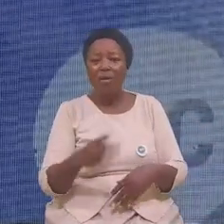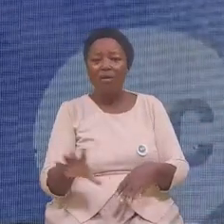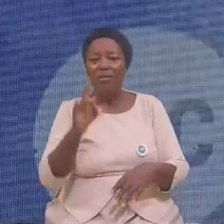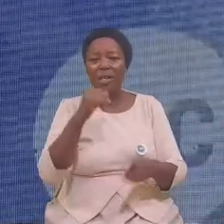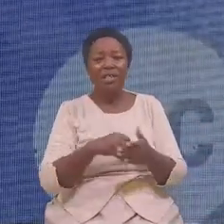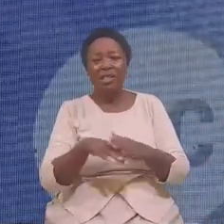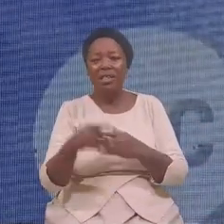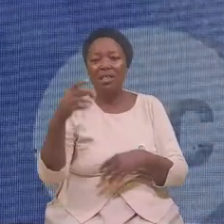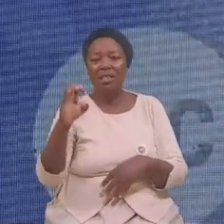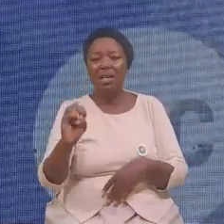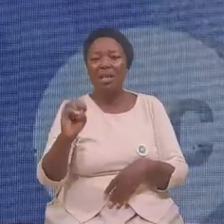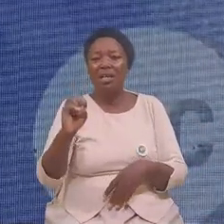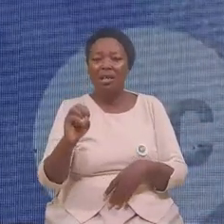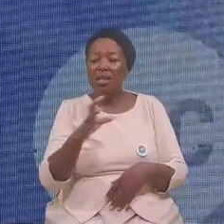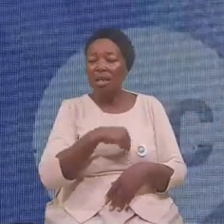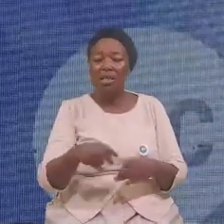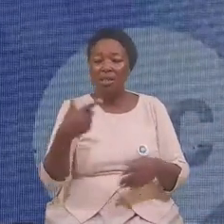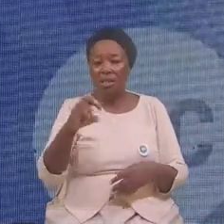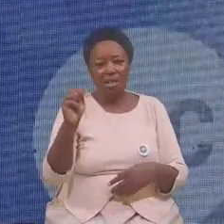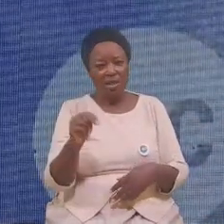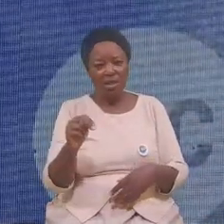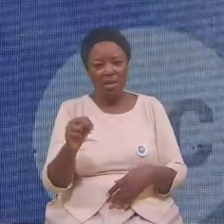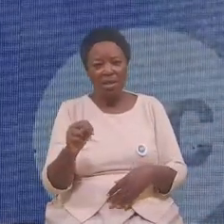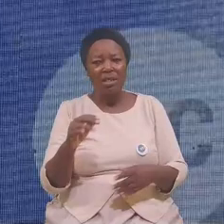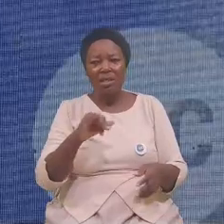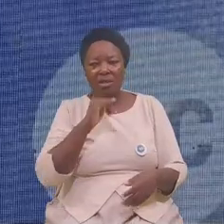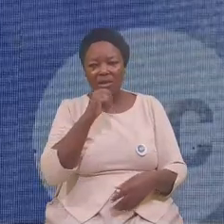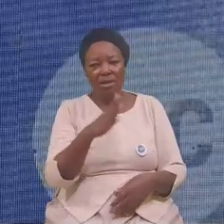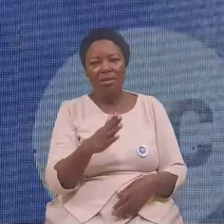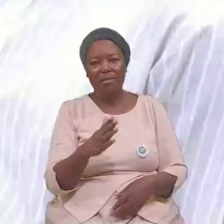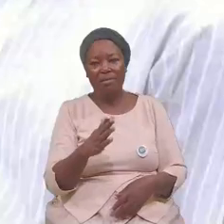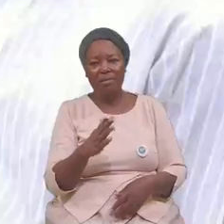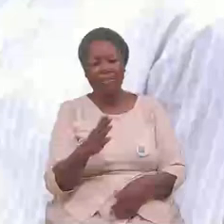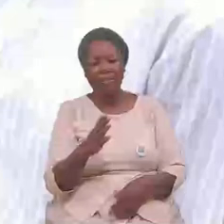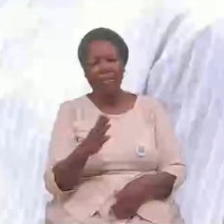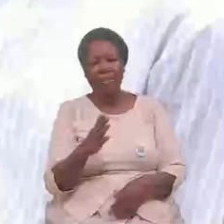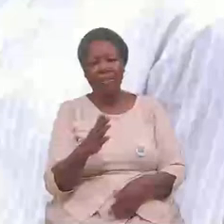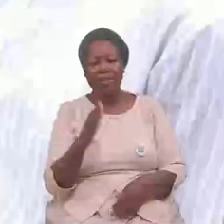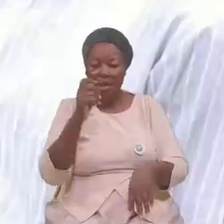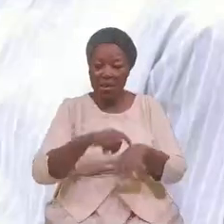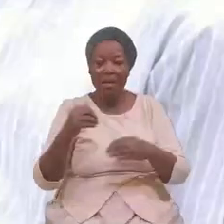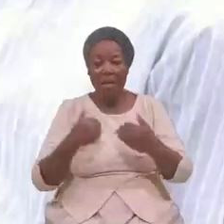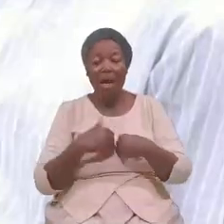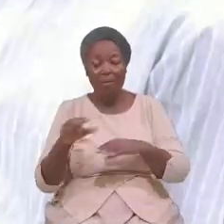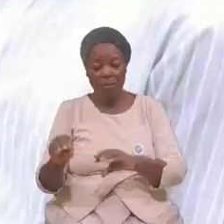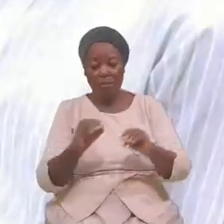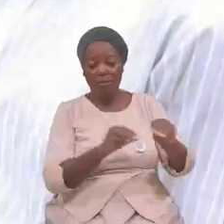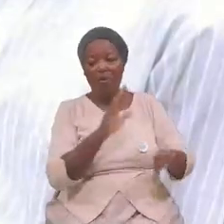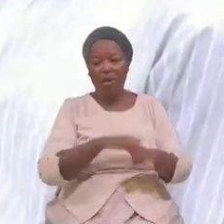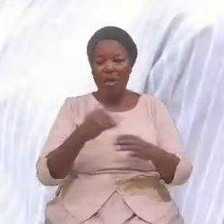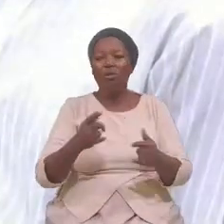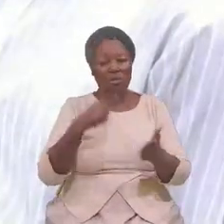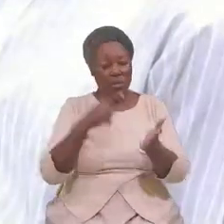n'est pas là-bas. Les temps évoluent. Les temps changent. Maintenant, de plus grandes choses viennent.